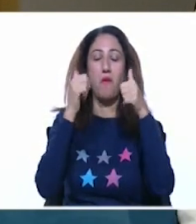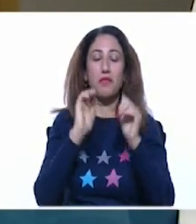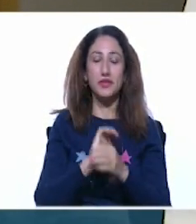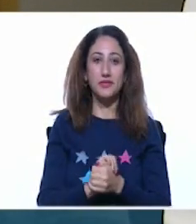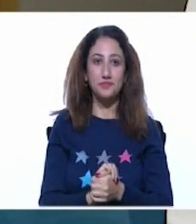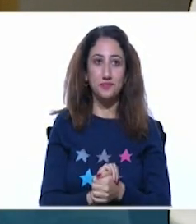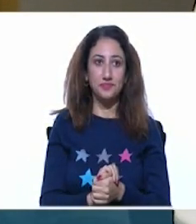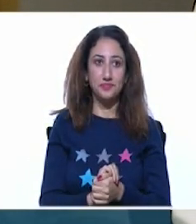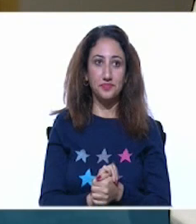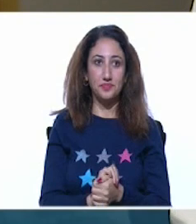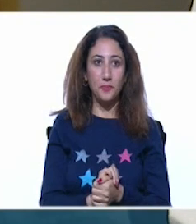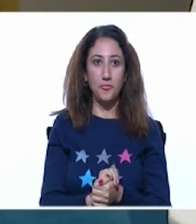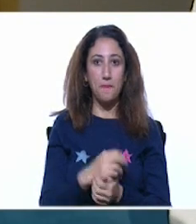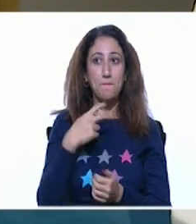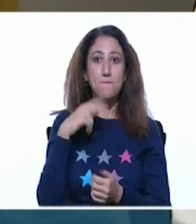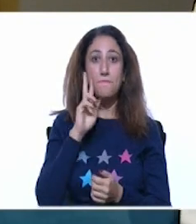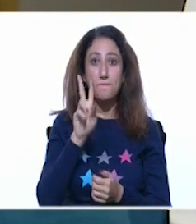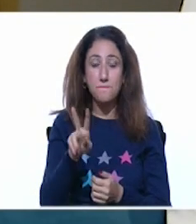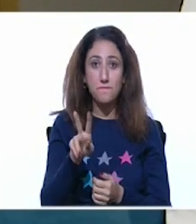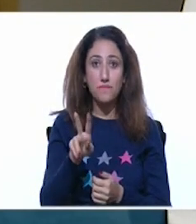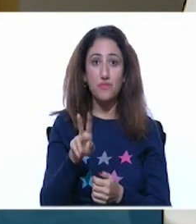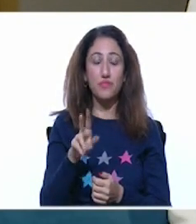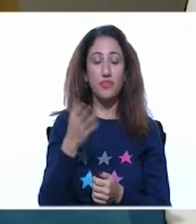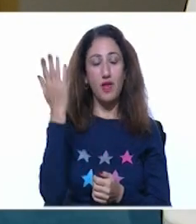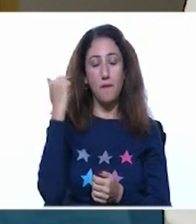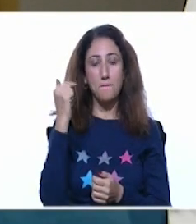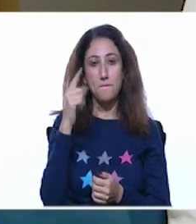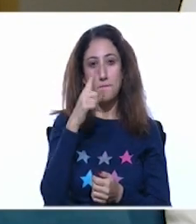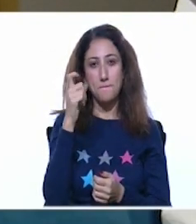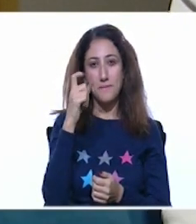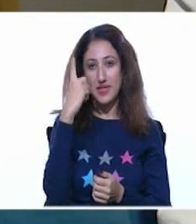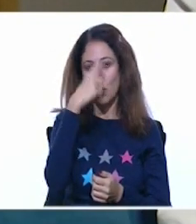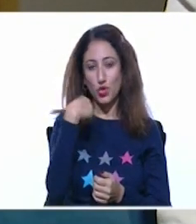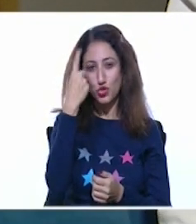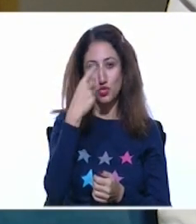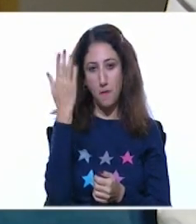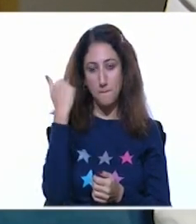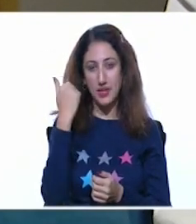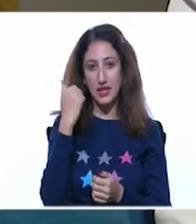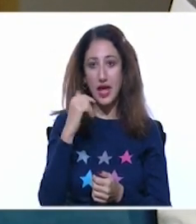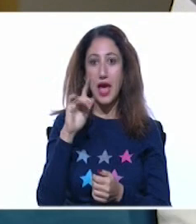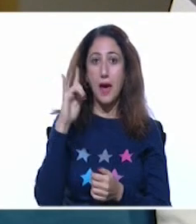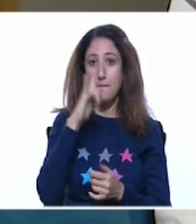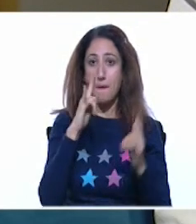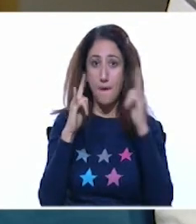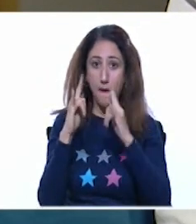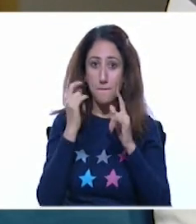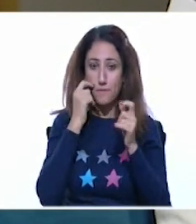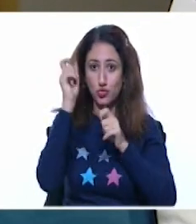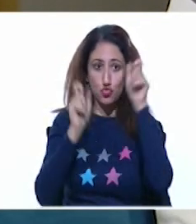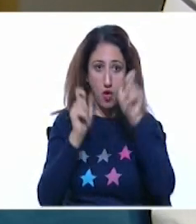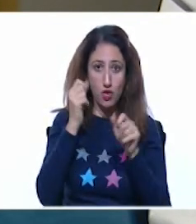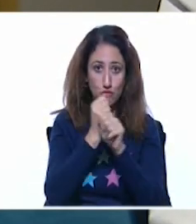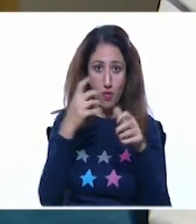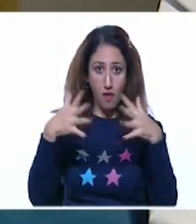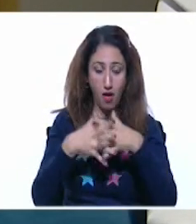انا اكتشفتها والله فعلا انا اكتشفتها من 100 وش يعني في 100 وش عشان احنا كنا بنحب بعض قوي بقينا عظمه قوي. فده